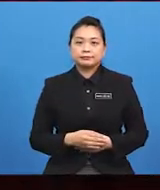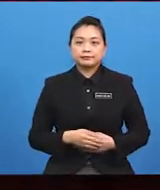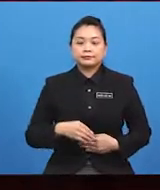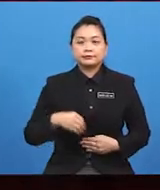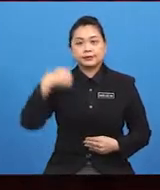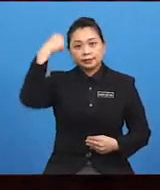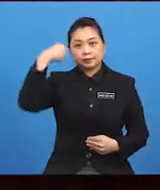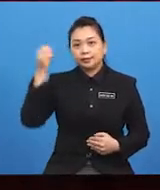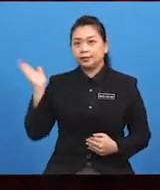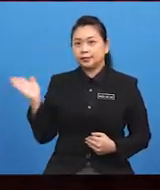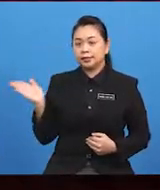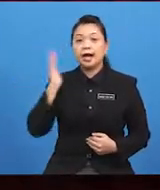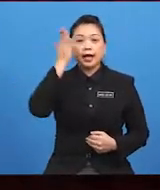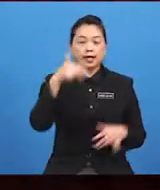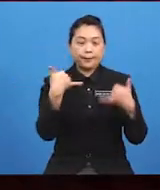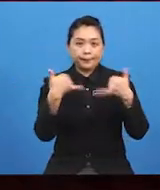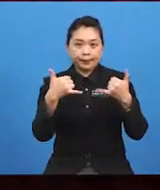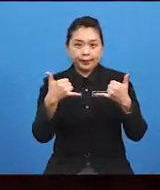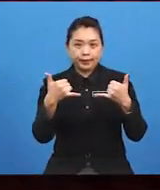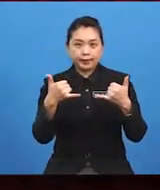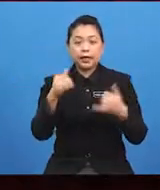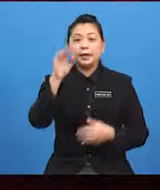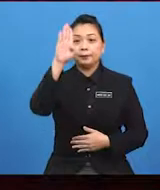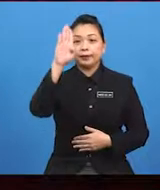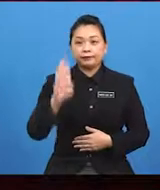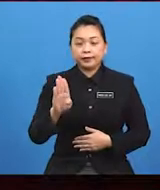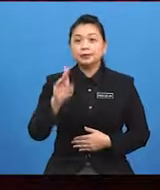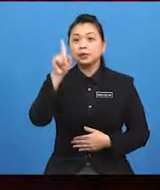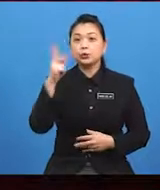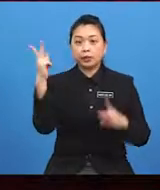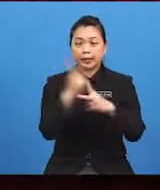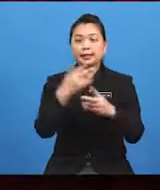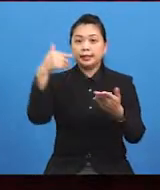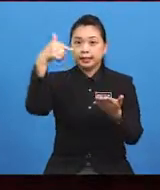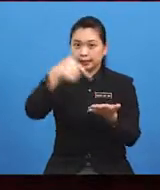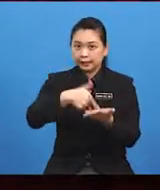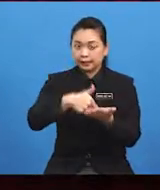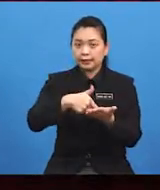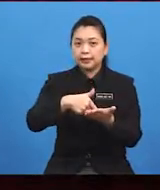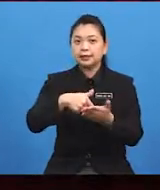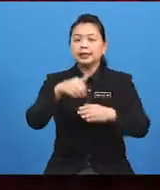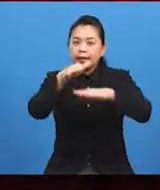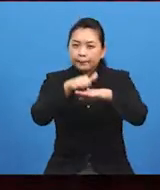Saudara Haziq akan memainkan skill B flat major ini sekali lagi dalam tempo yang lambat.